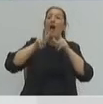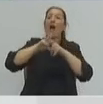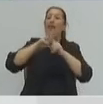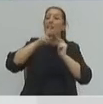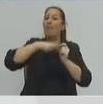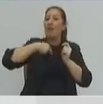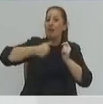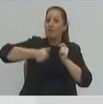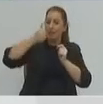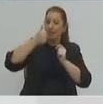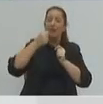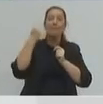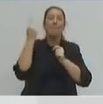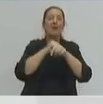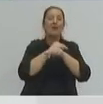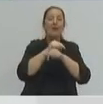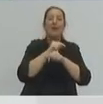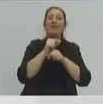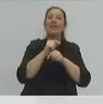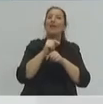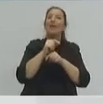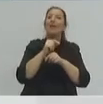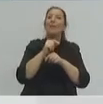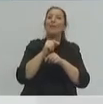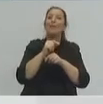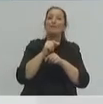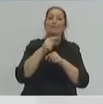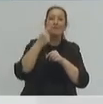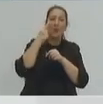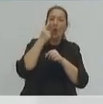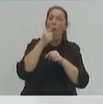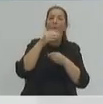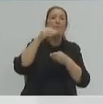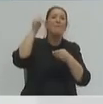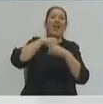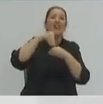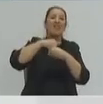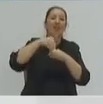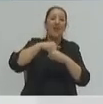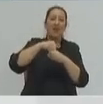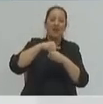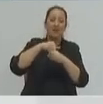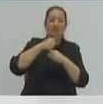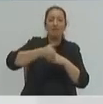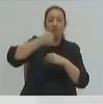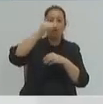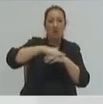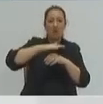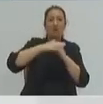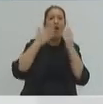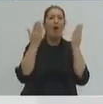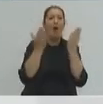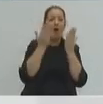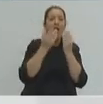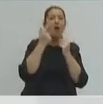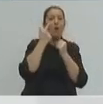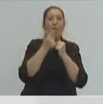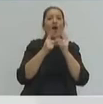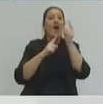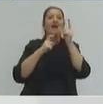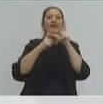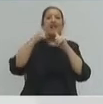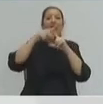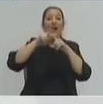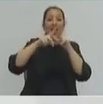dönem 25. dönem milletvekilliği, Milliyetçi Hareket Partisi milletvekilliği yapmış. Halihazırda da İstaç Genel